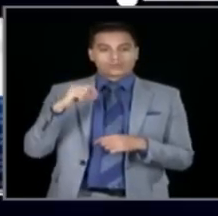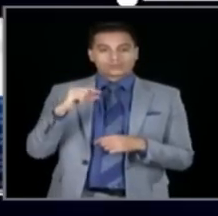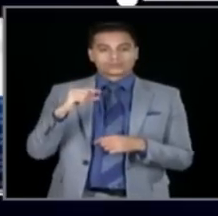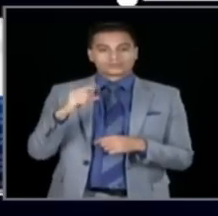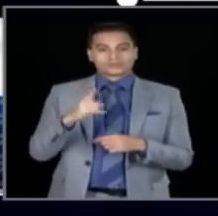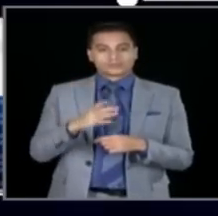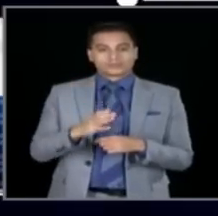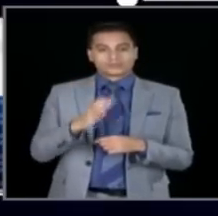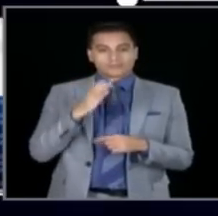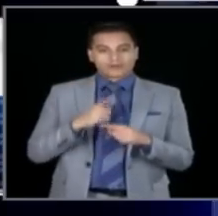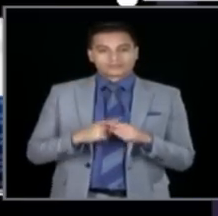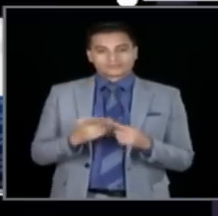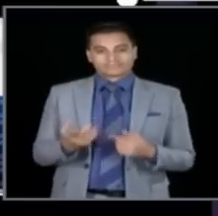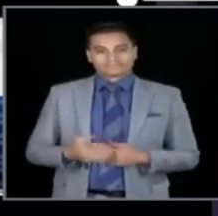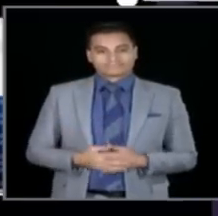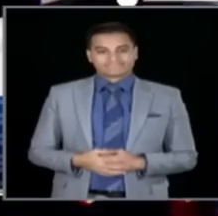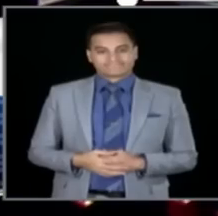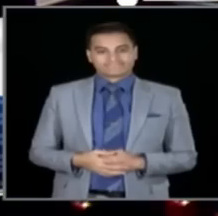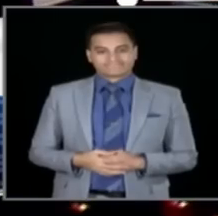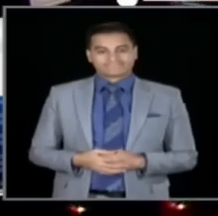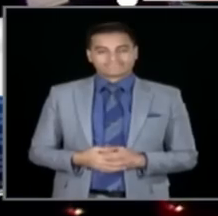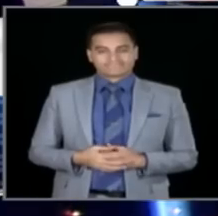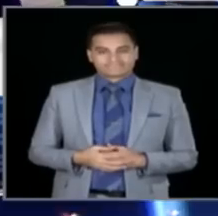كولومبيا إجابة خاطئة.